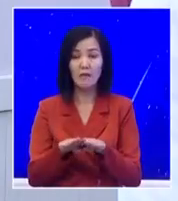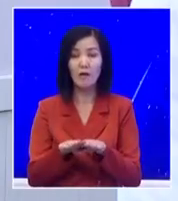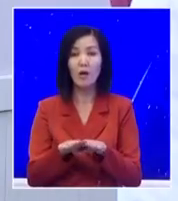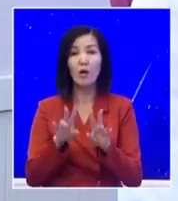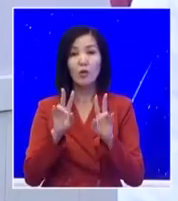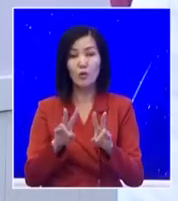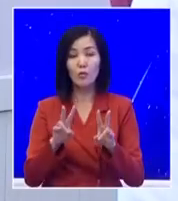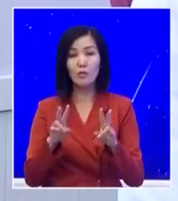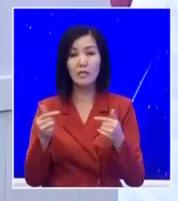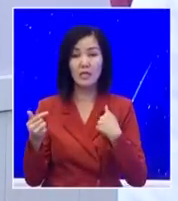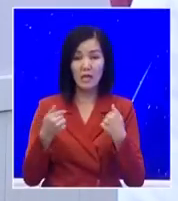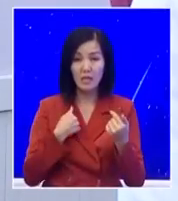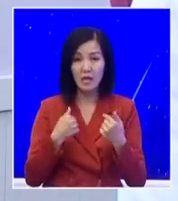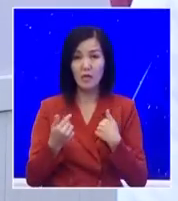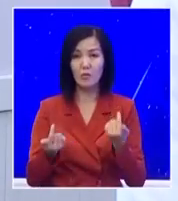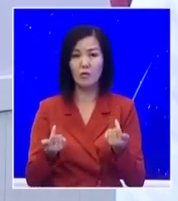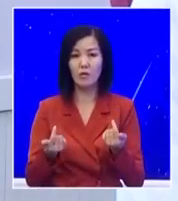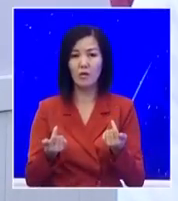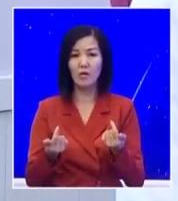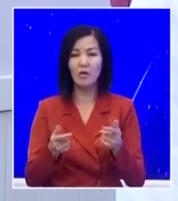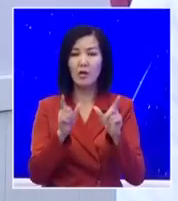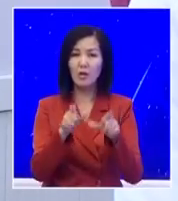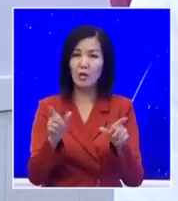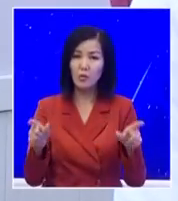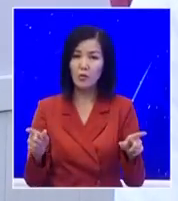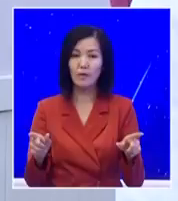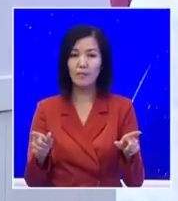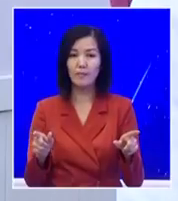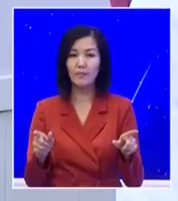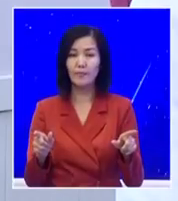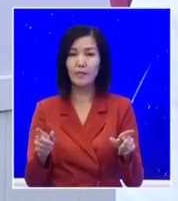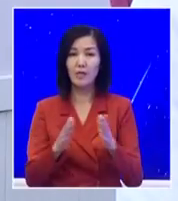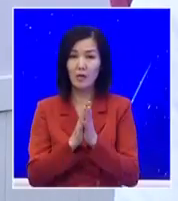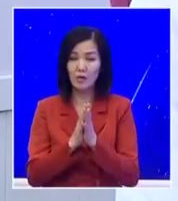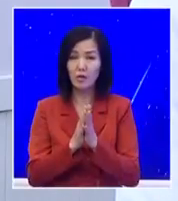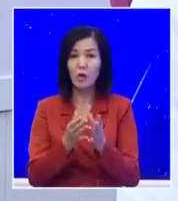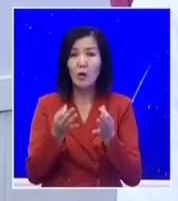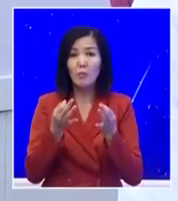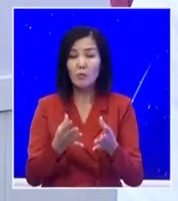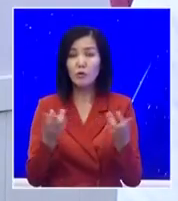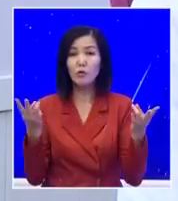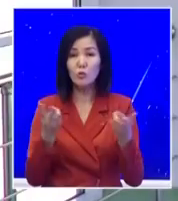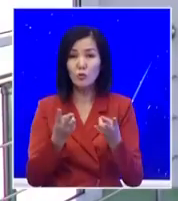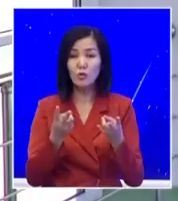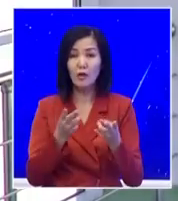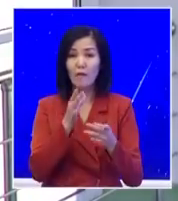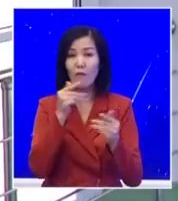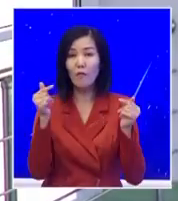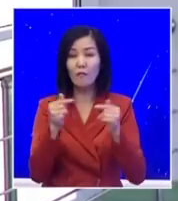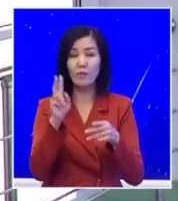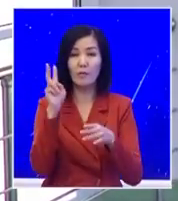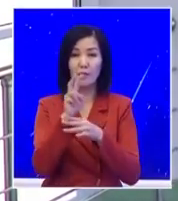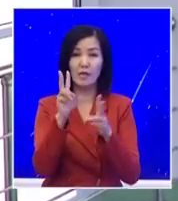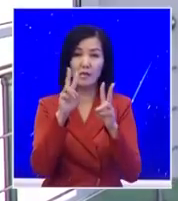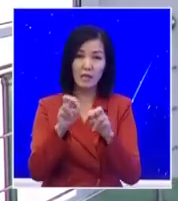страдает. Ну, здесь к людям, да, как если обратиться, просто нужно вовремя обследоваться. Набравшись